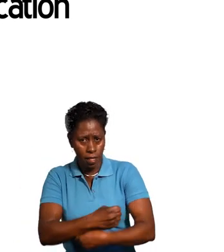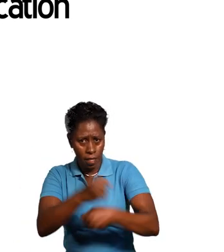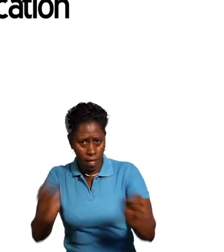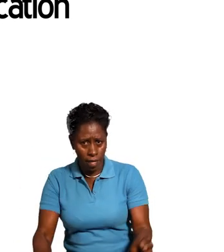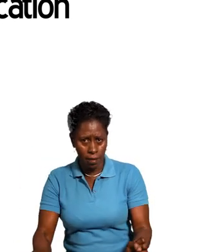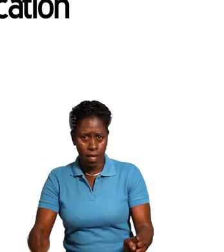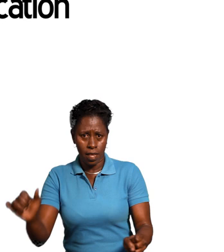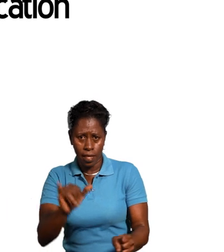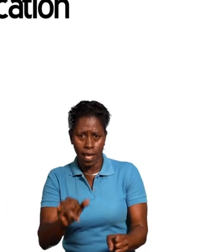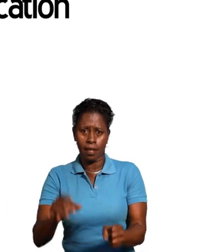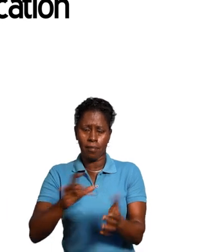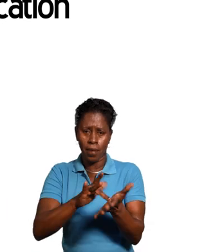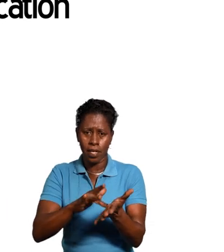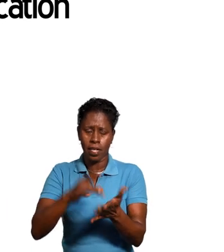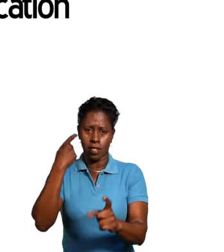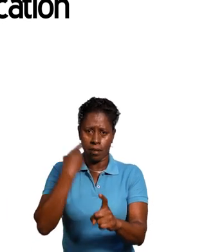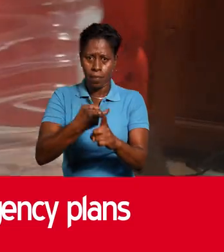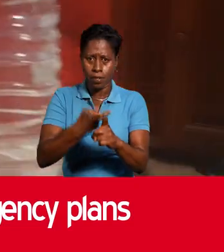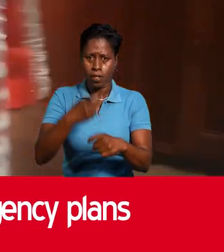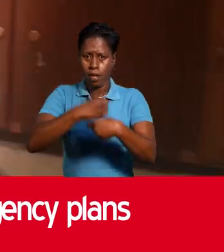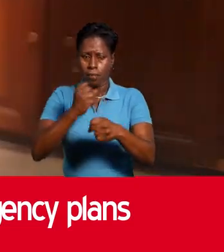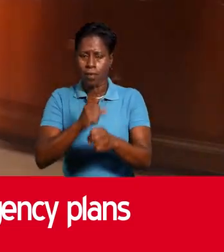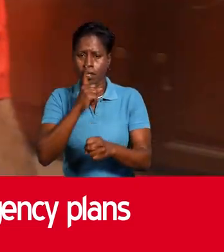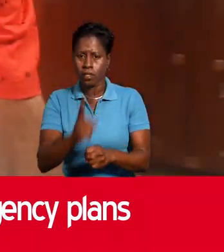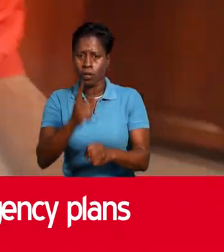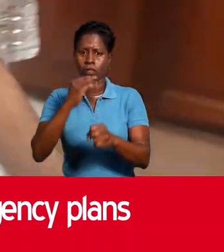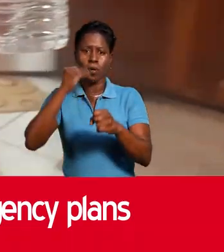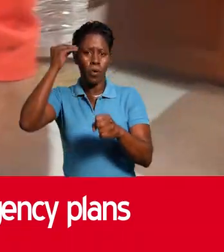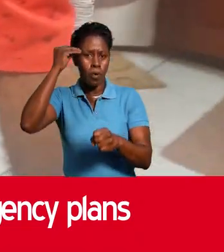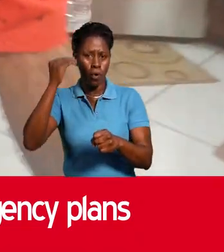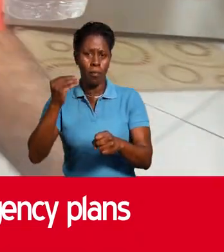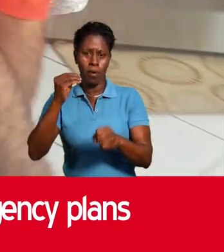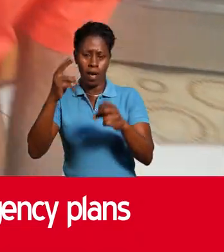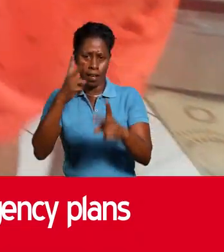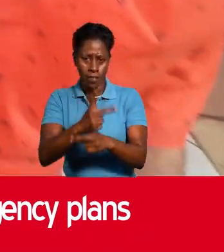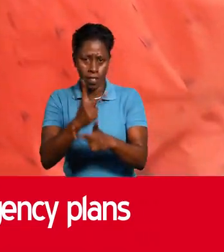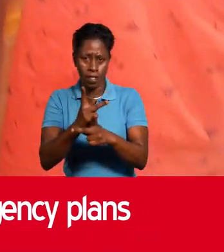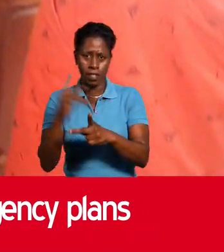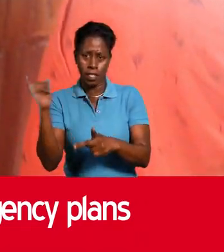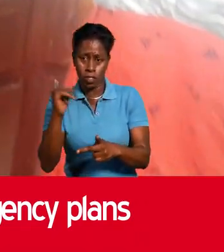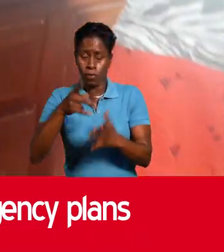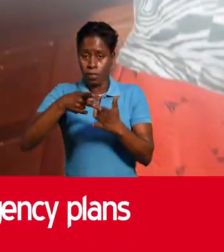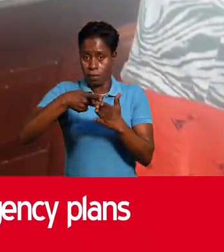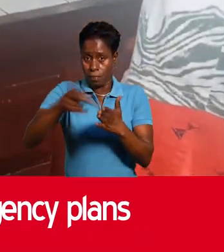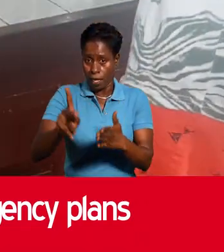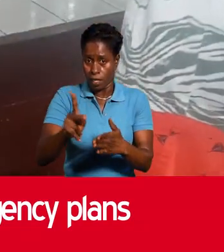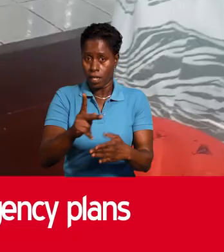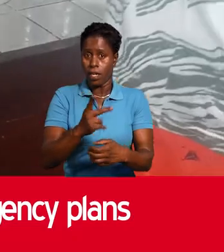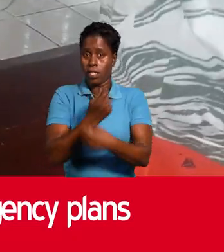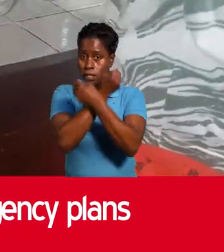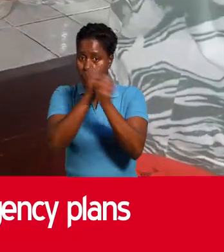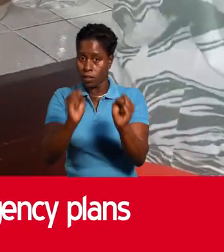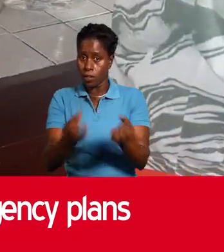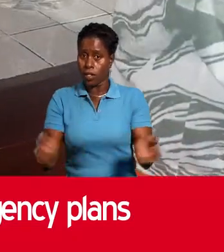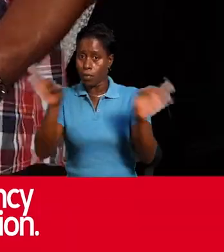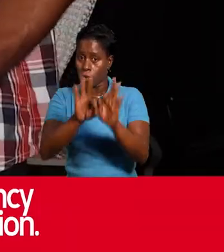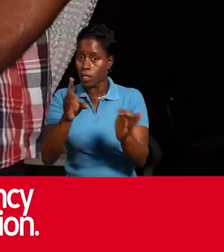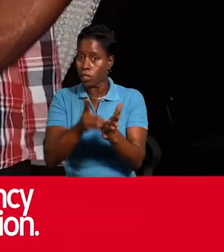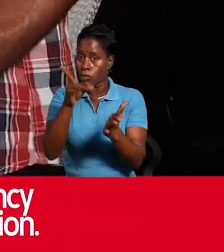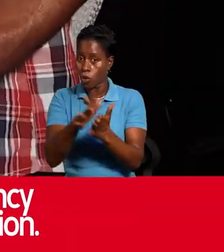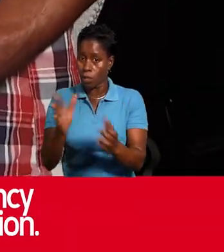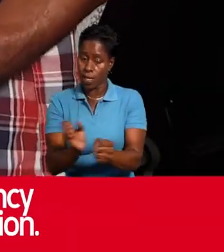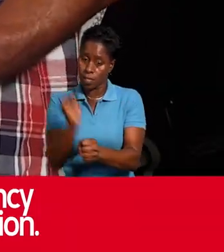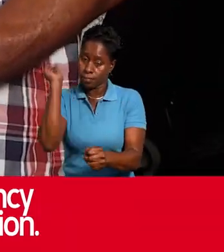d'eau, manger, Wimed et batterie weekly. Assurez qui assurance l'auto et car you on that. Exchange